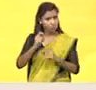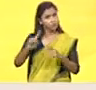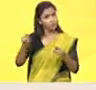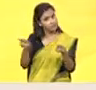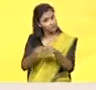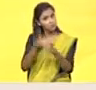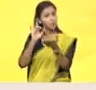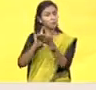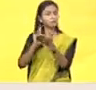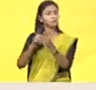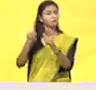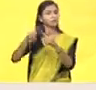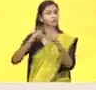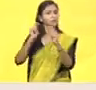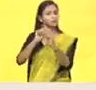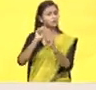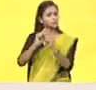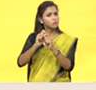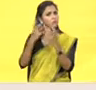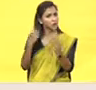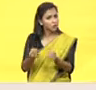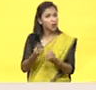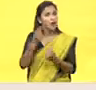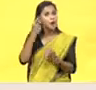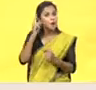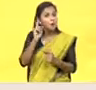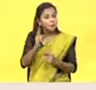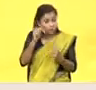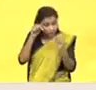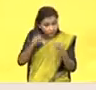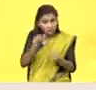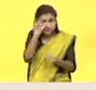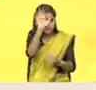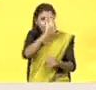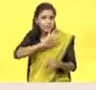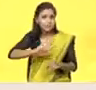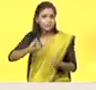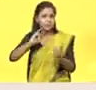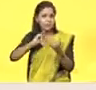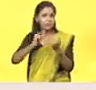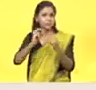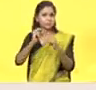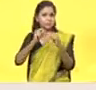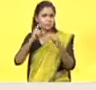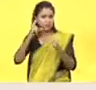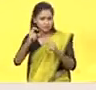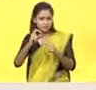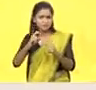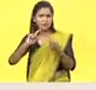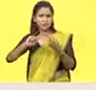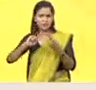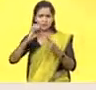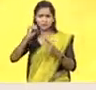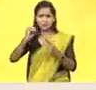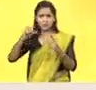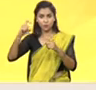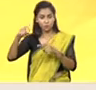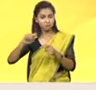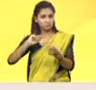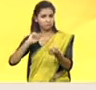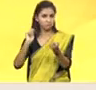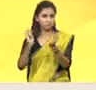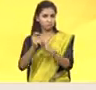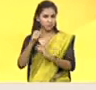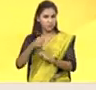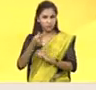थे और स्पेस डोमेन में। बट अब क्योंकि इंडिया में स्पेस इकोसिस्टम बहुत अच्छी तरीके से आ रहा है, तो इस कारण वो लोग